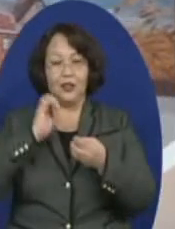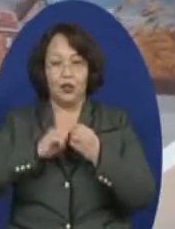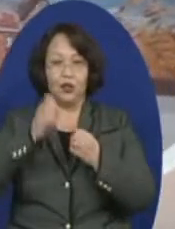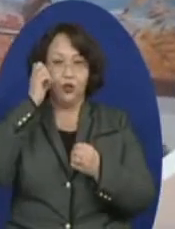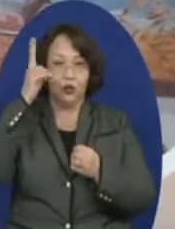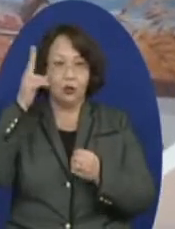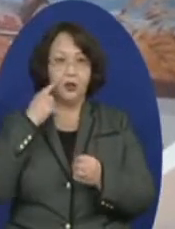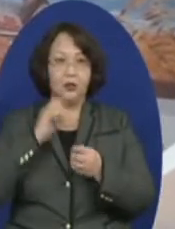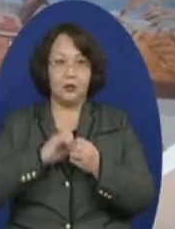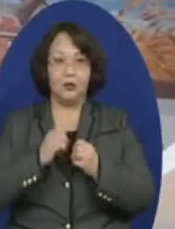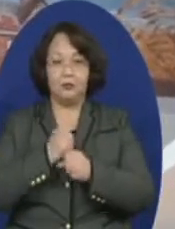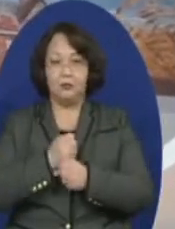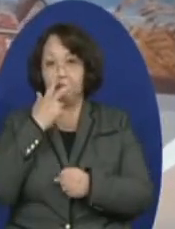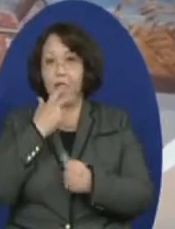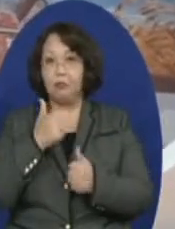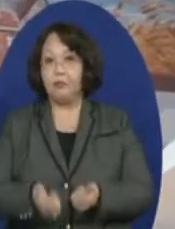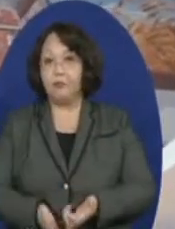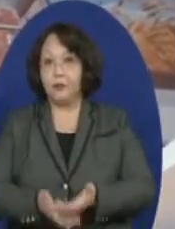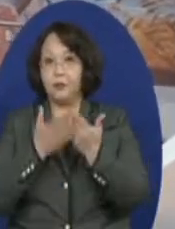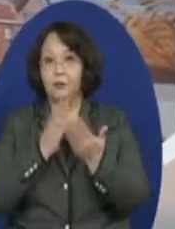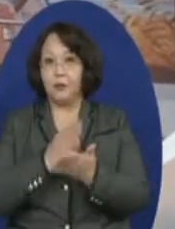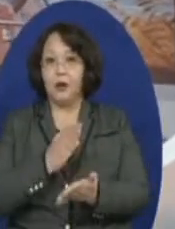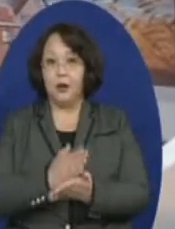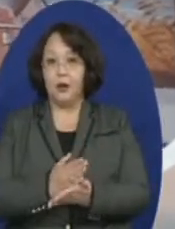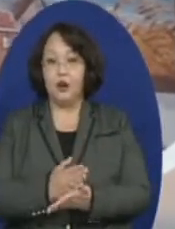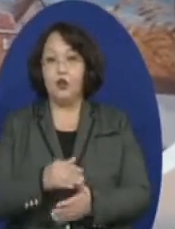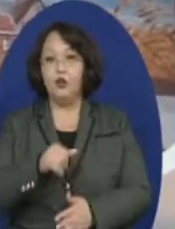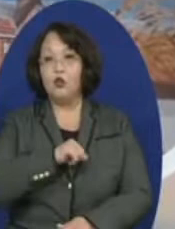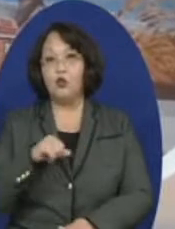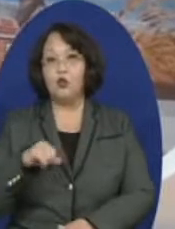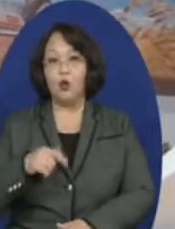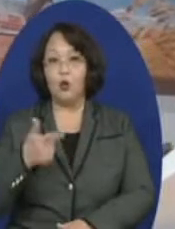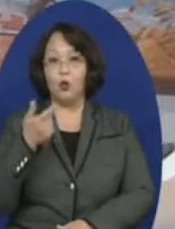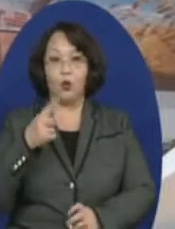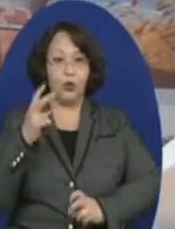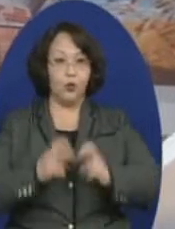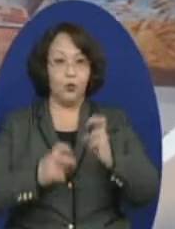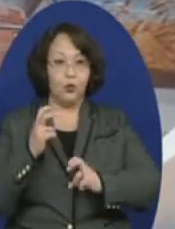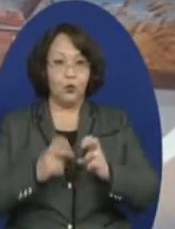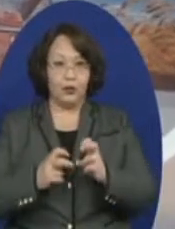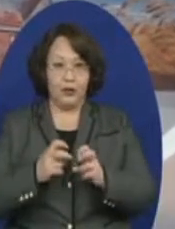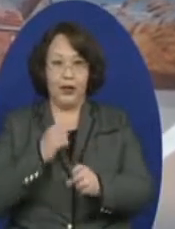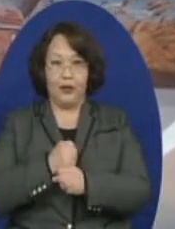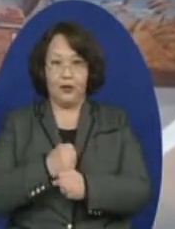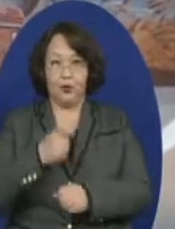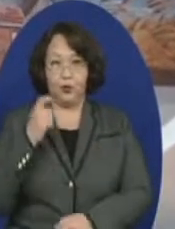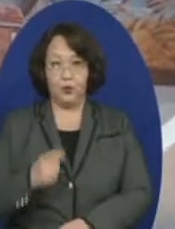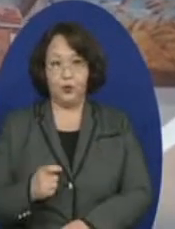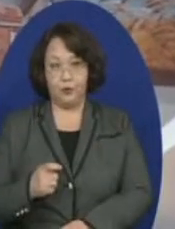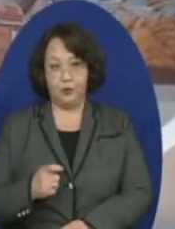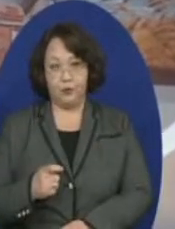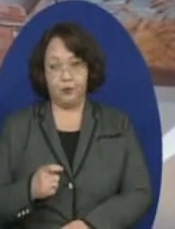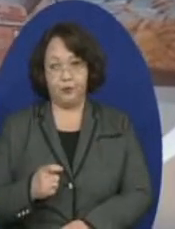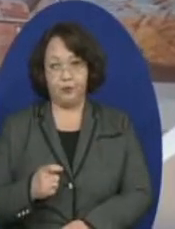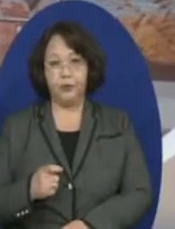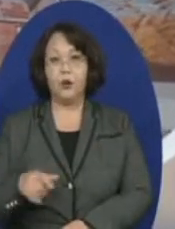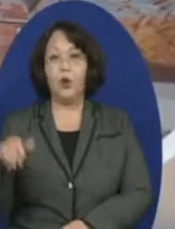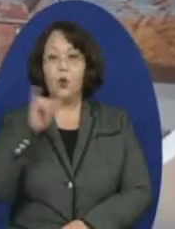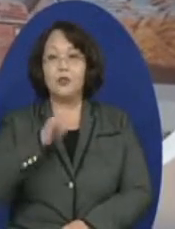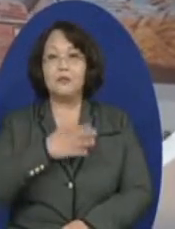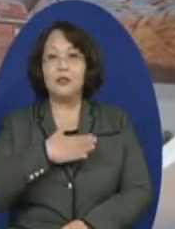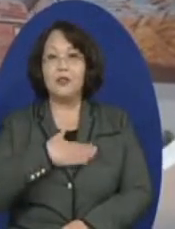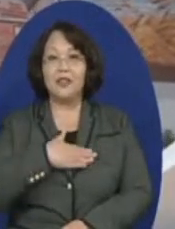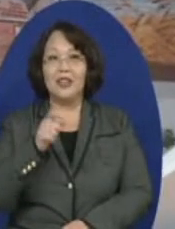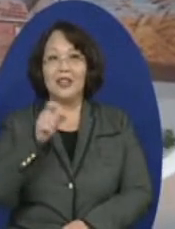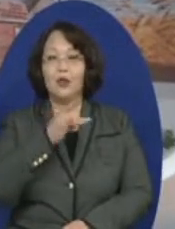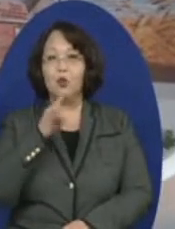бол өөрөө хүн дэмжиж байдаг. Тийм. Би өөрөө гурилан үйлдвэрийн салбарын хүн учраас энэ 22